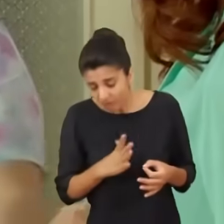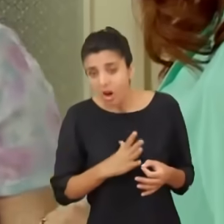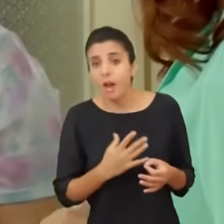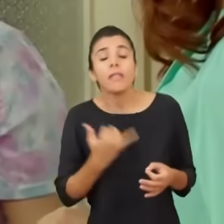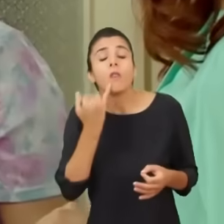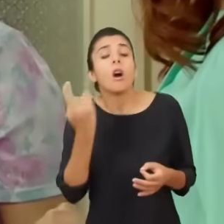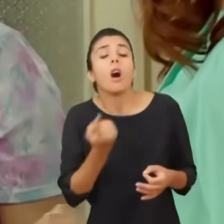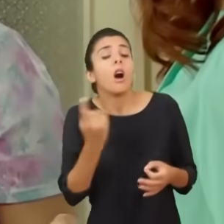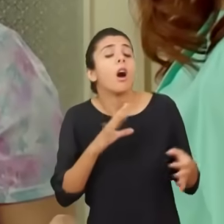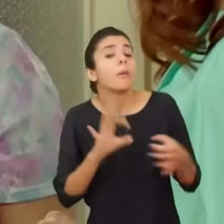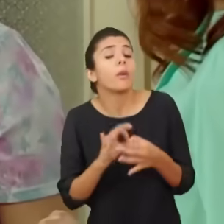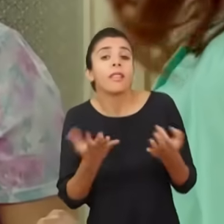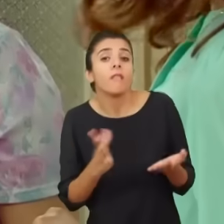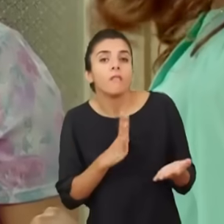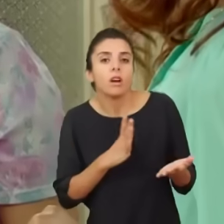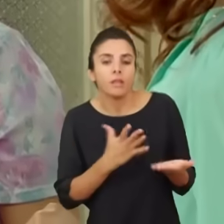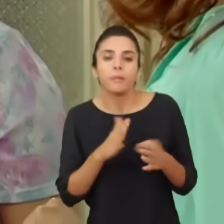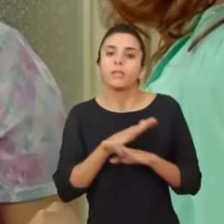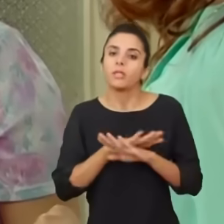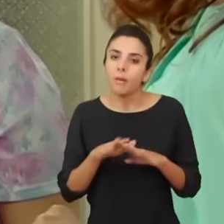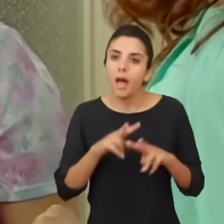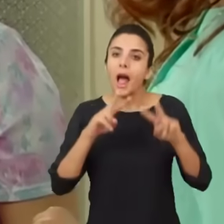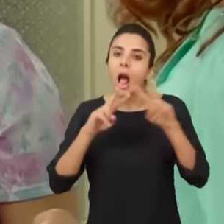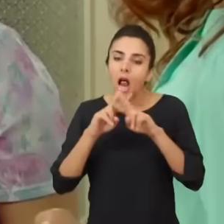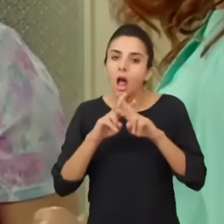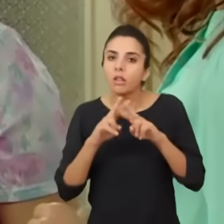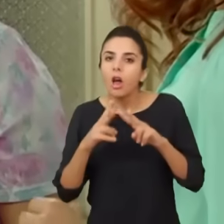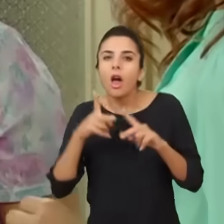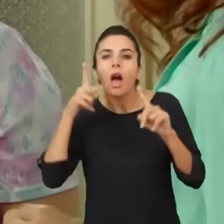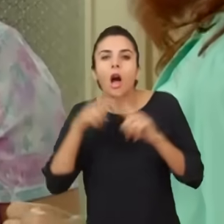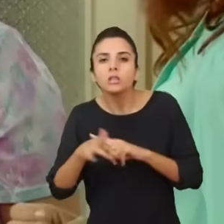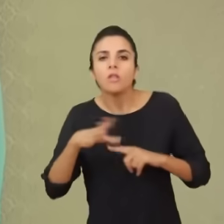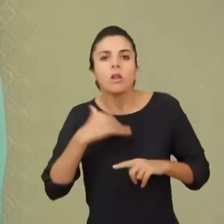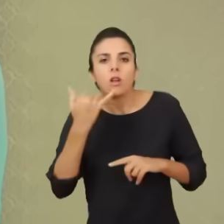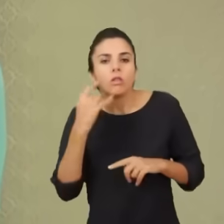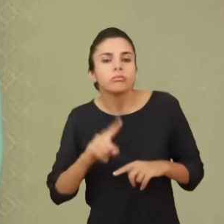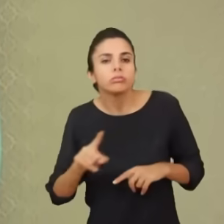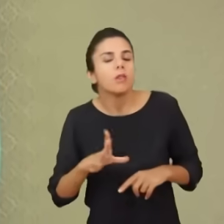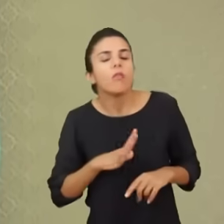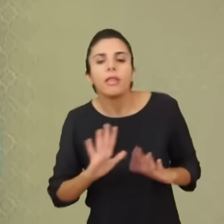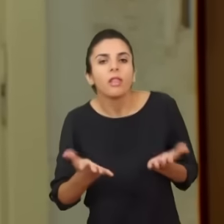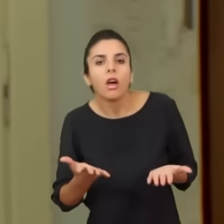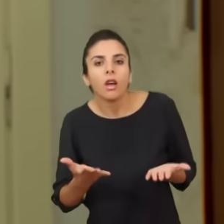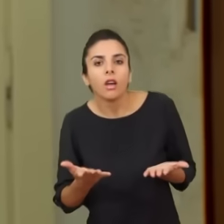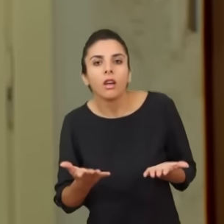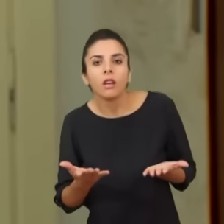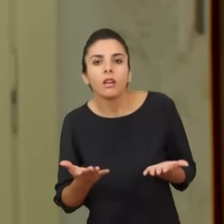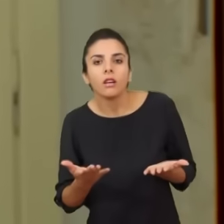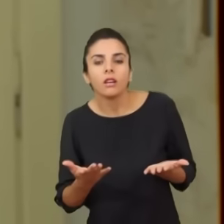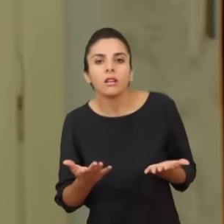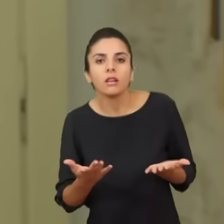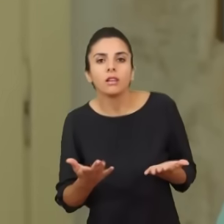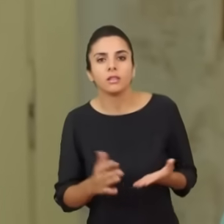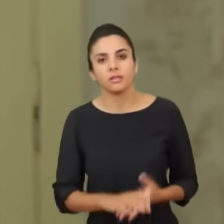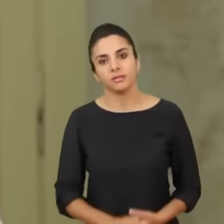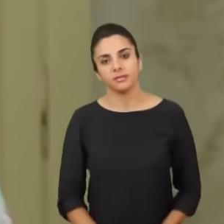Neyle çalışıyor telefon? Tamam. Elektrikler kesikken nasıl çalışıyor telefon? Rukiye gözlerini Çağatay'a devirdi, düşünüyor.